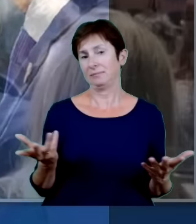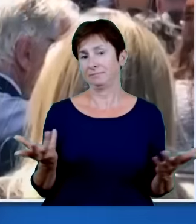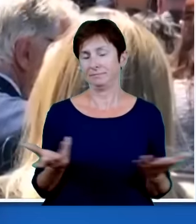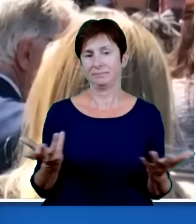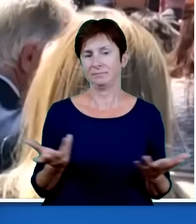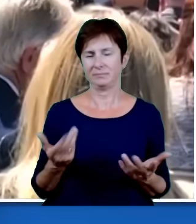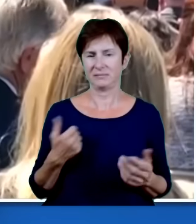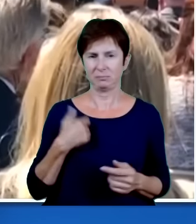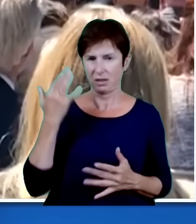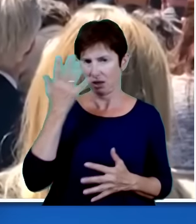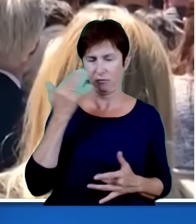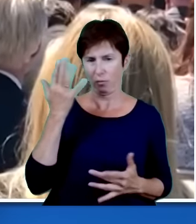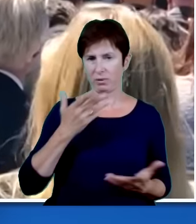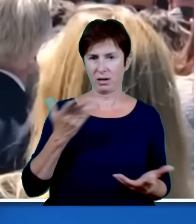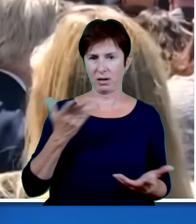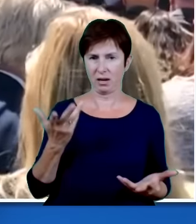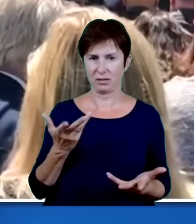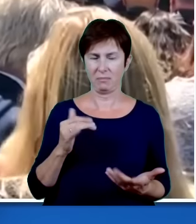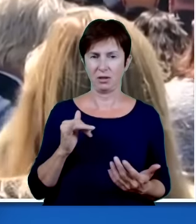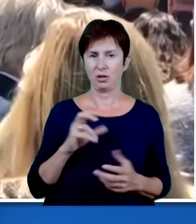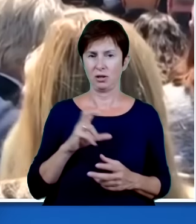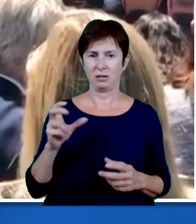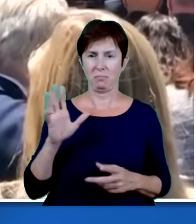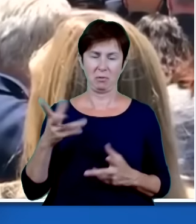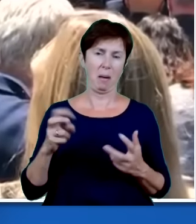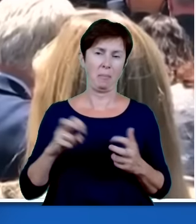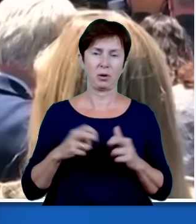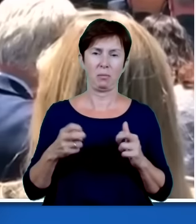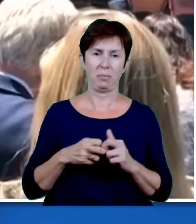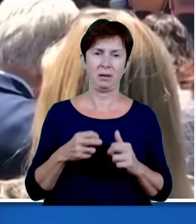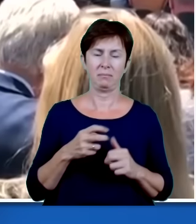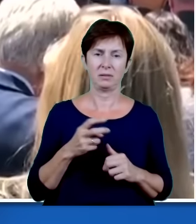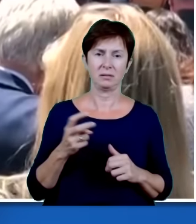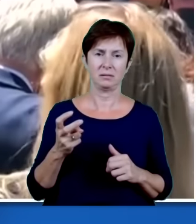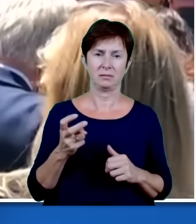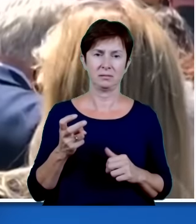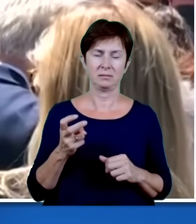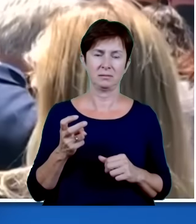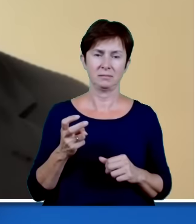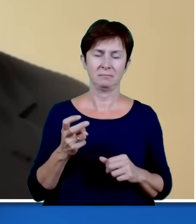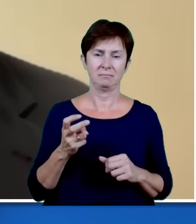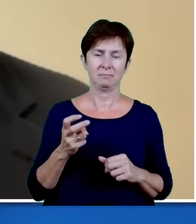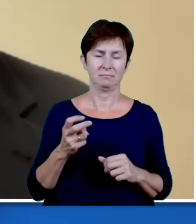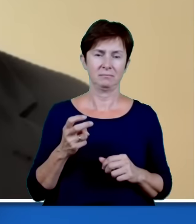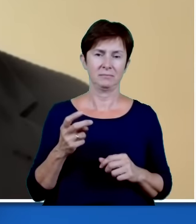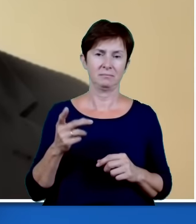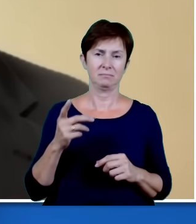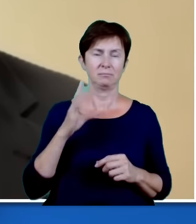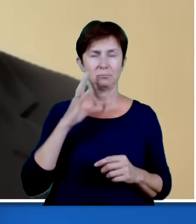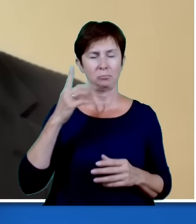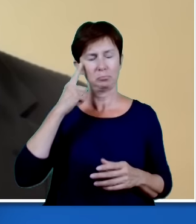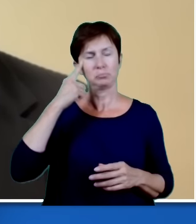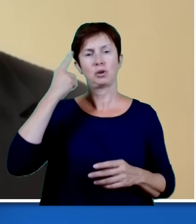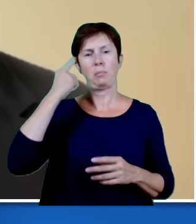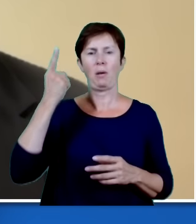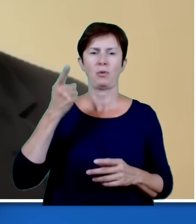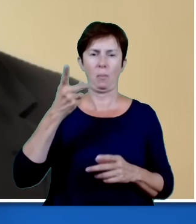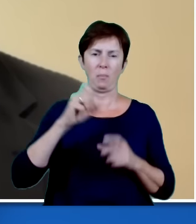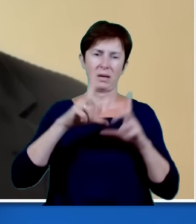wyobrażam sobie żeby miał jakiekolwiek problemy z powracaniem pamięcią do tej fotografii No bo ona po prostu jest w